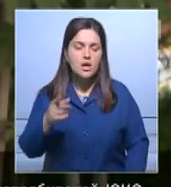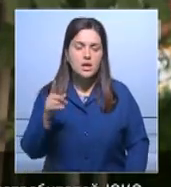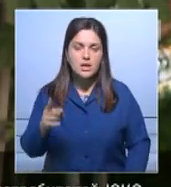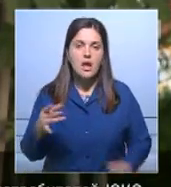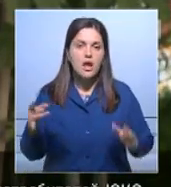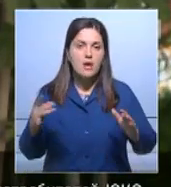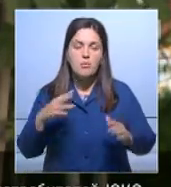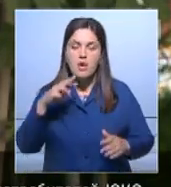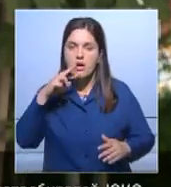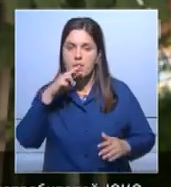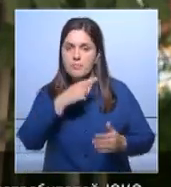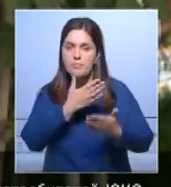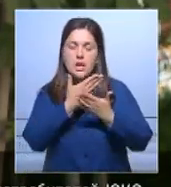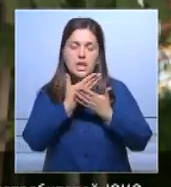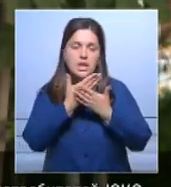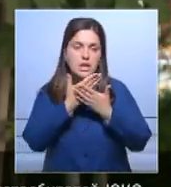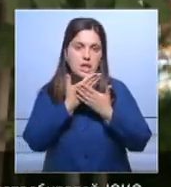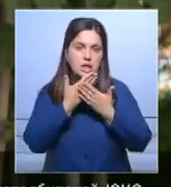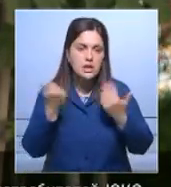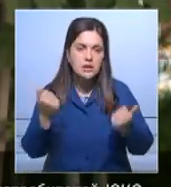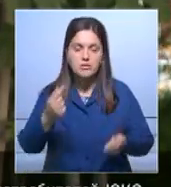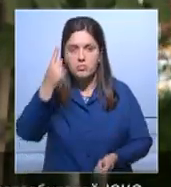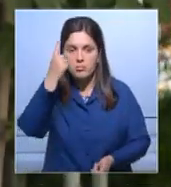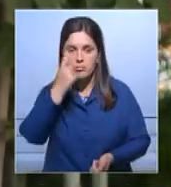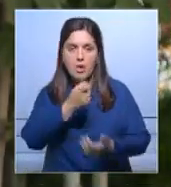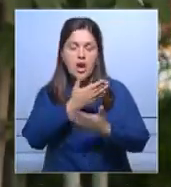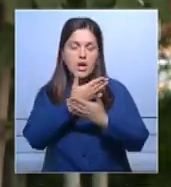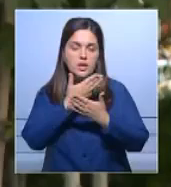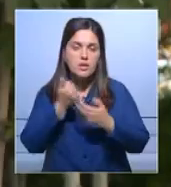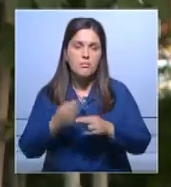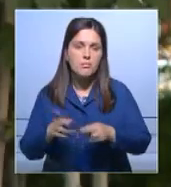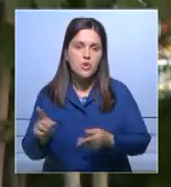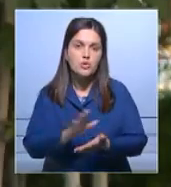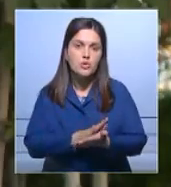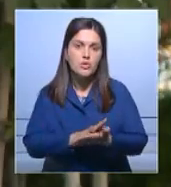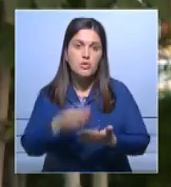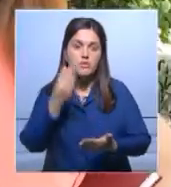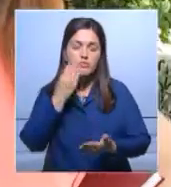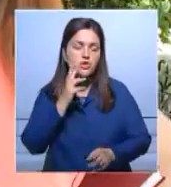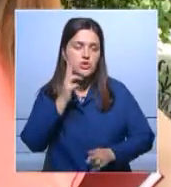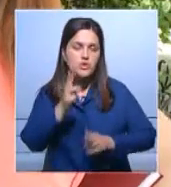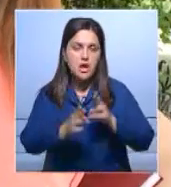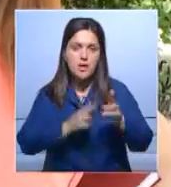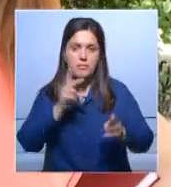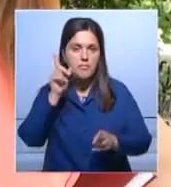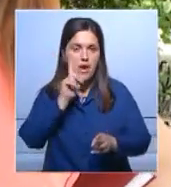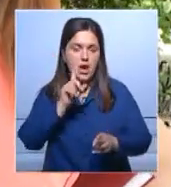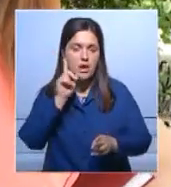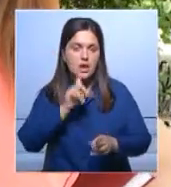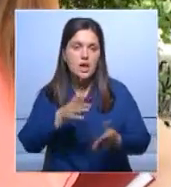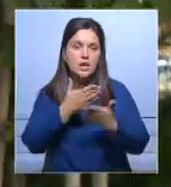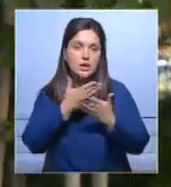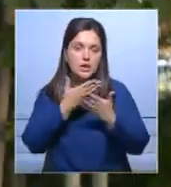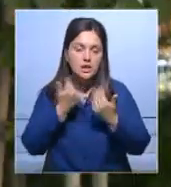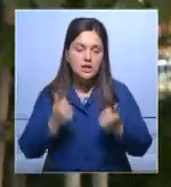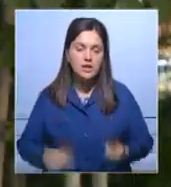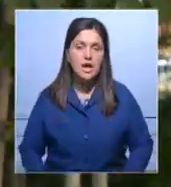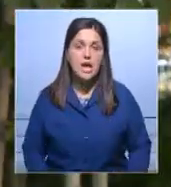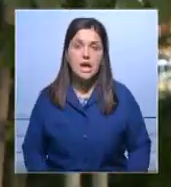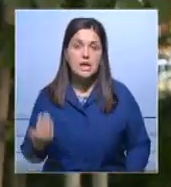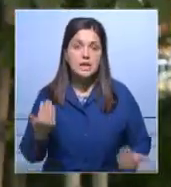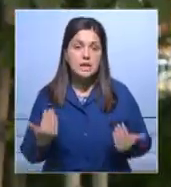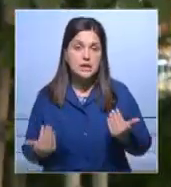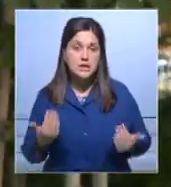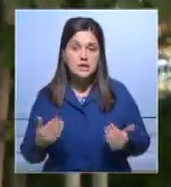И экстренное извещение не поступило. Такое сейчас нет. И жалобы не поступило еще данному. По данному вопросу. Если дынь